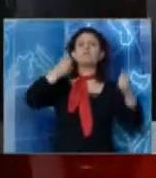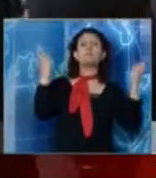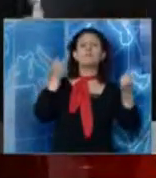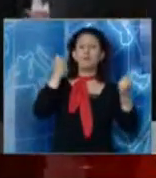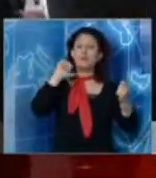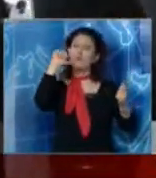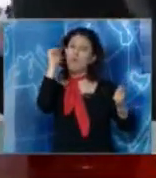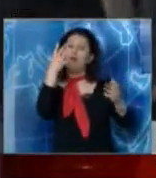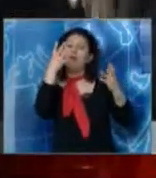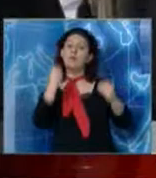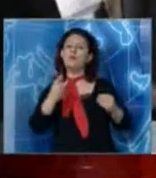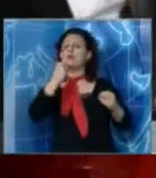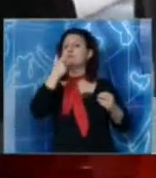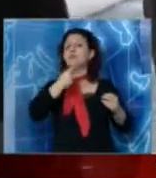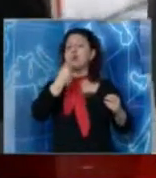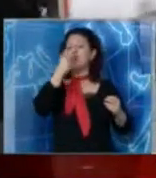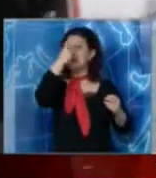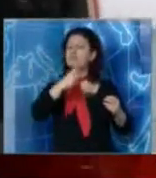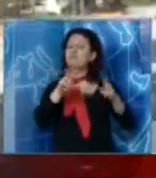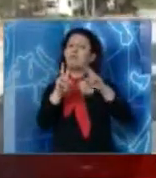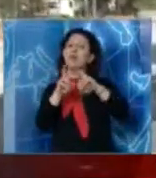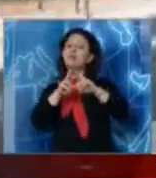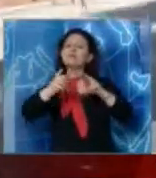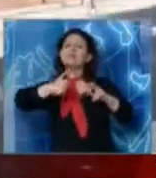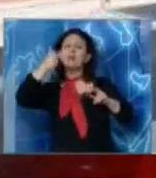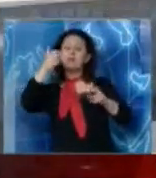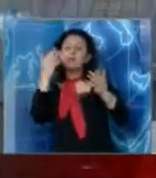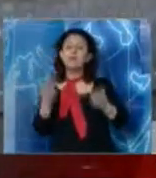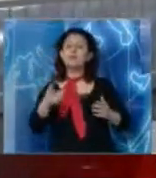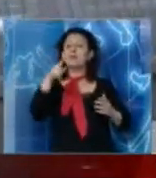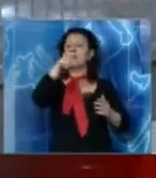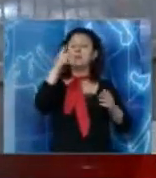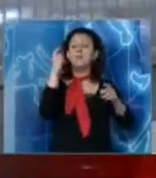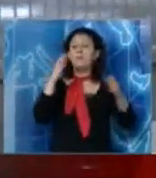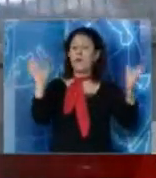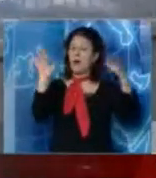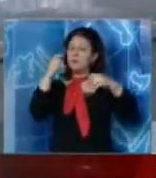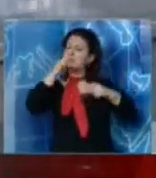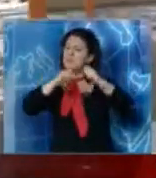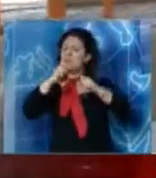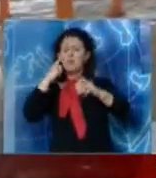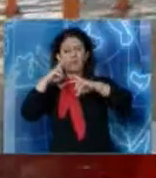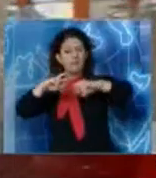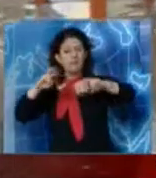Çalışmaları çok önemsediğini söyleyen İzmit Belediye Başkanı Doğan, yapımı devam eden pazar alanında incelemelerde